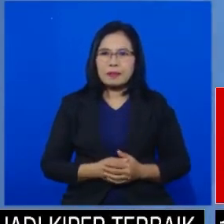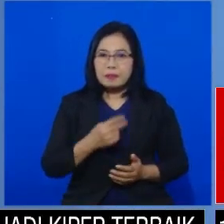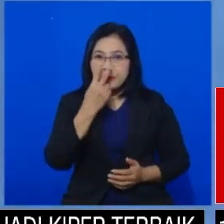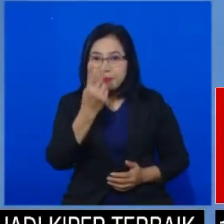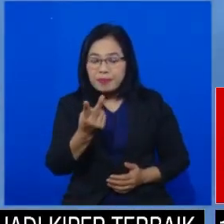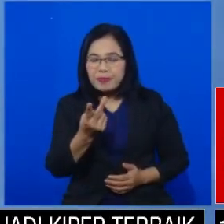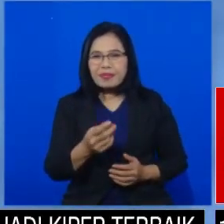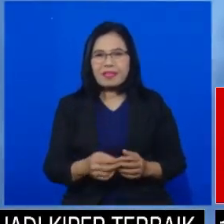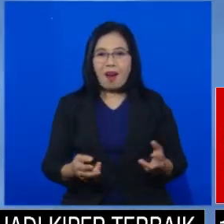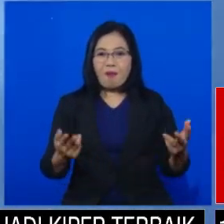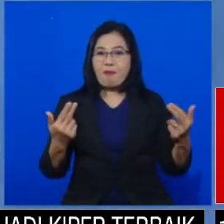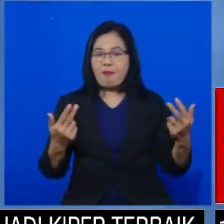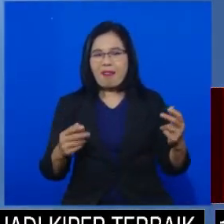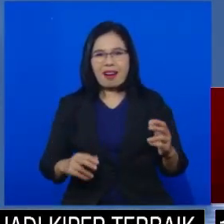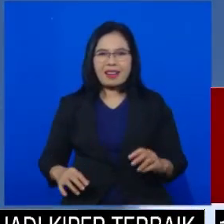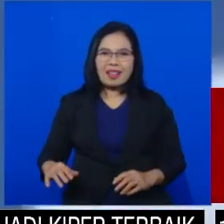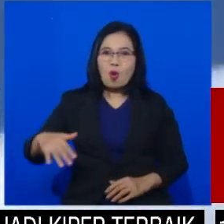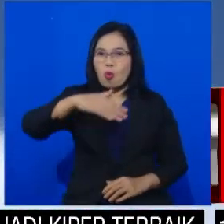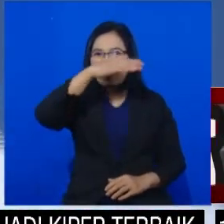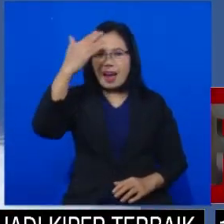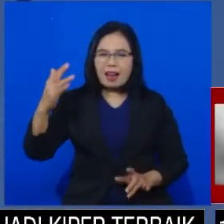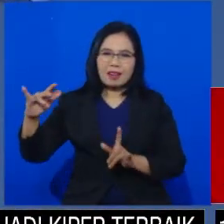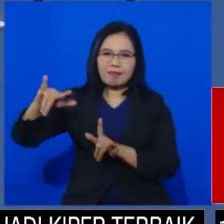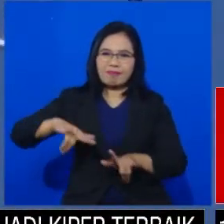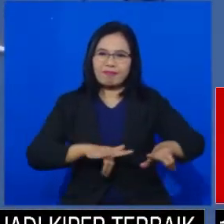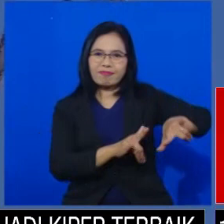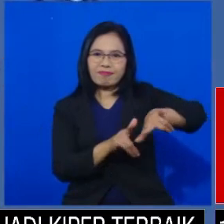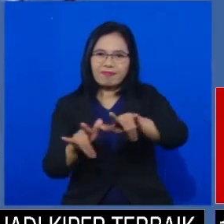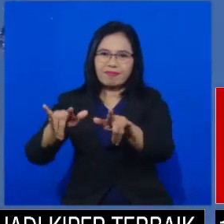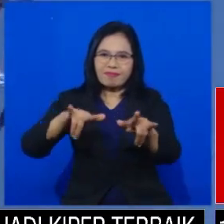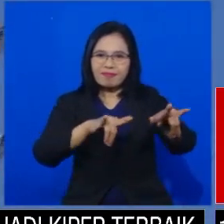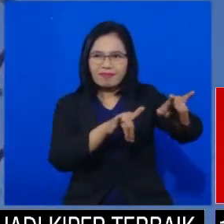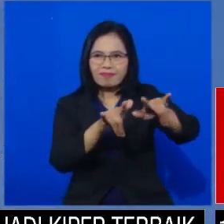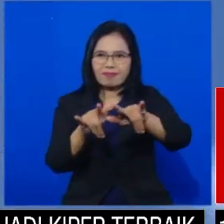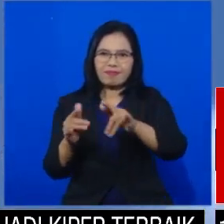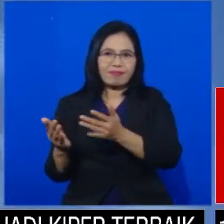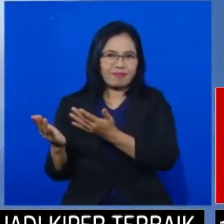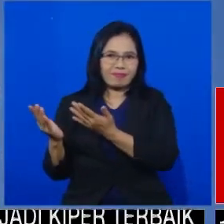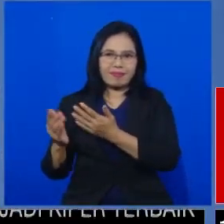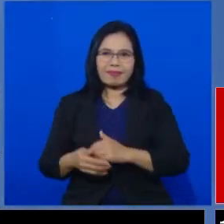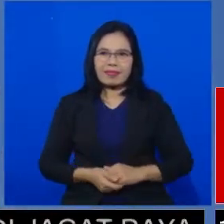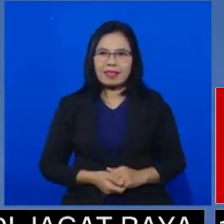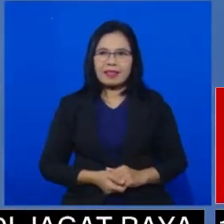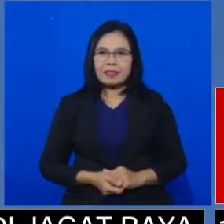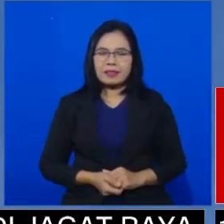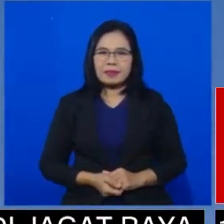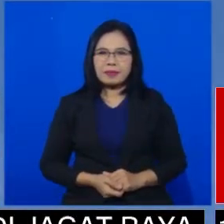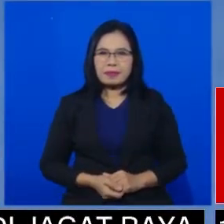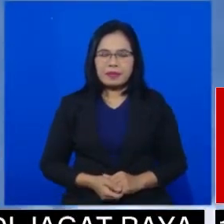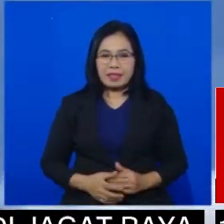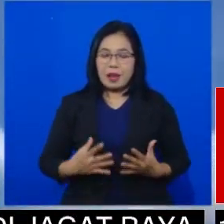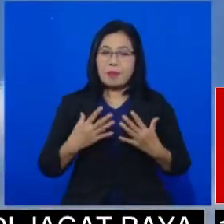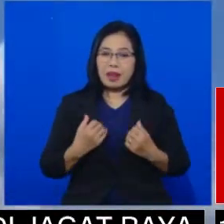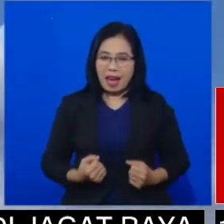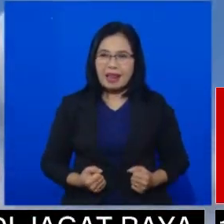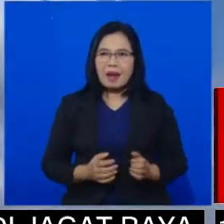dan maritim antar bangsa di Langkawi, Malaysia pada 27 Mei 2023 lalu. TNI Angkatan Udara berharap penampilan tim